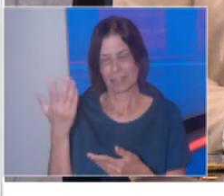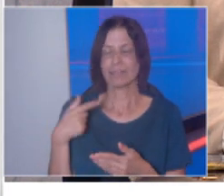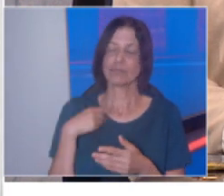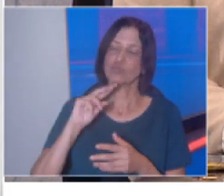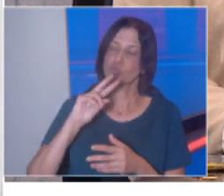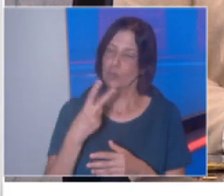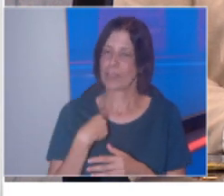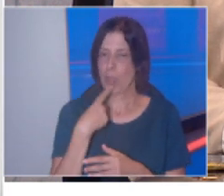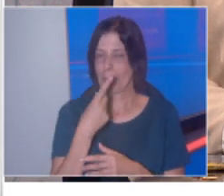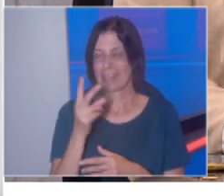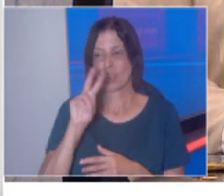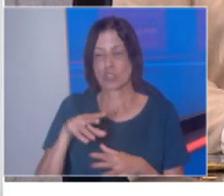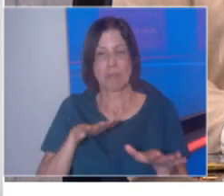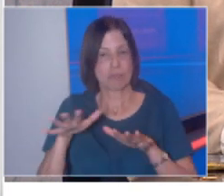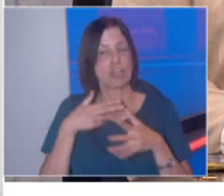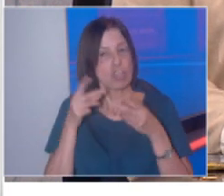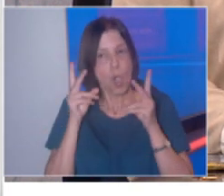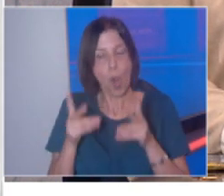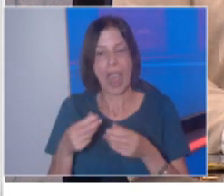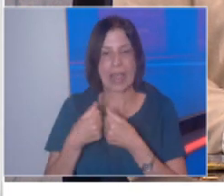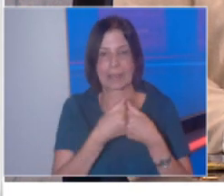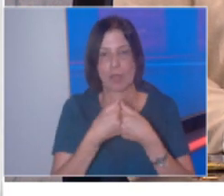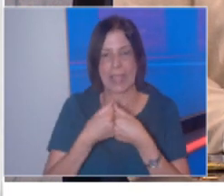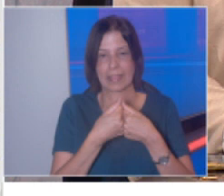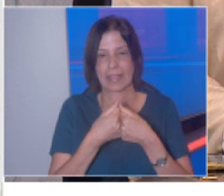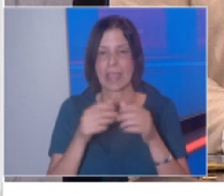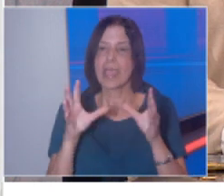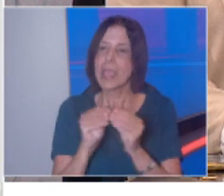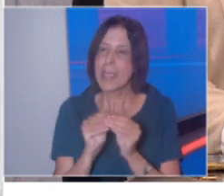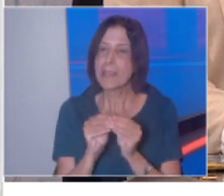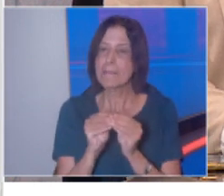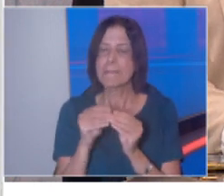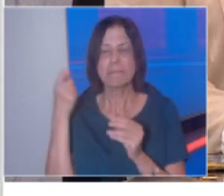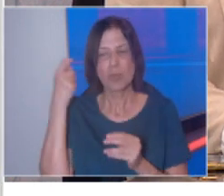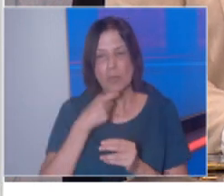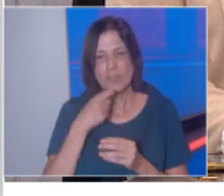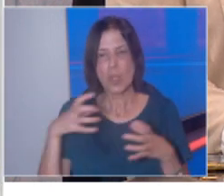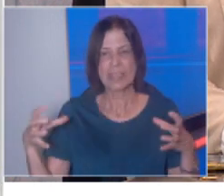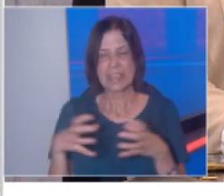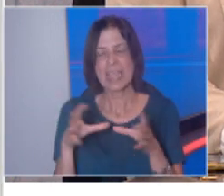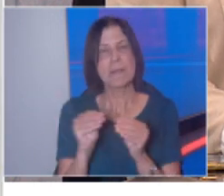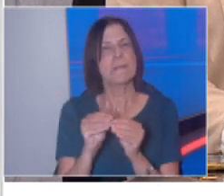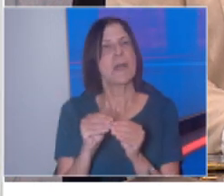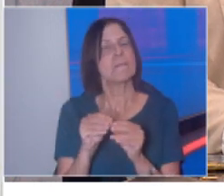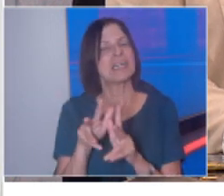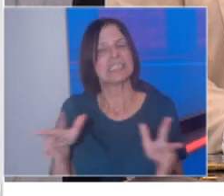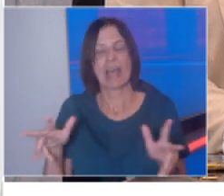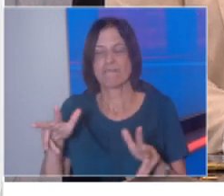אבל שוב אני אומר, אם יש ממשלה שמסוגלת להתמודד עם אותם כנופיות, עם המצב המדיני